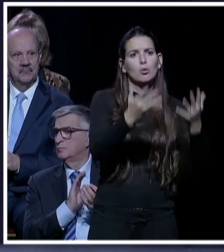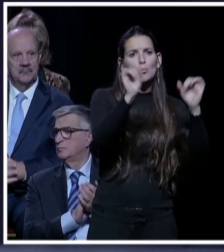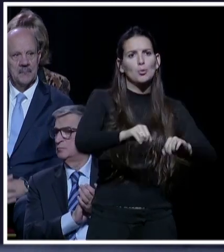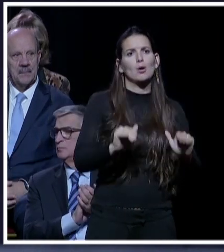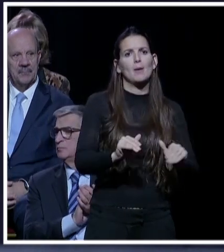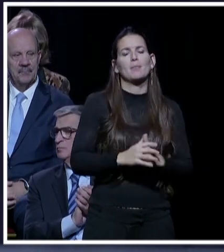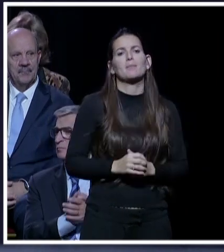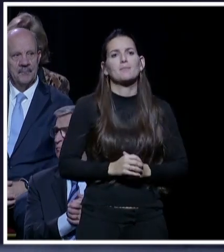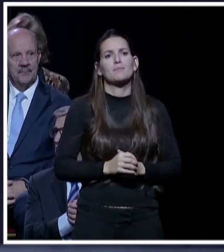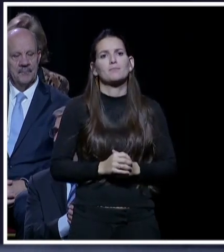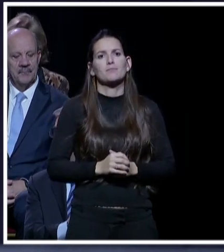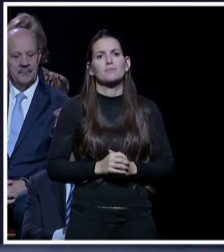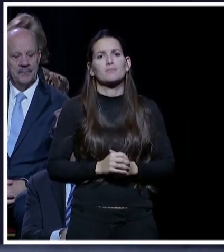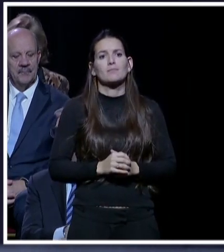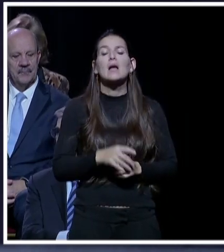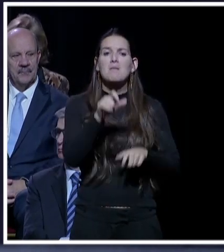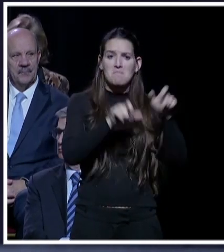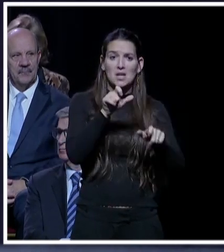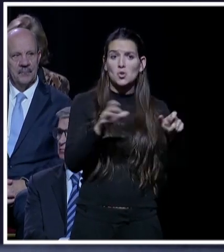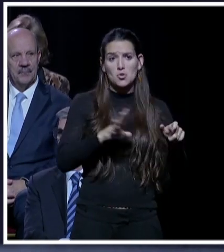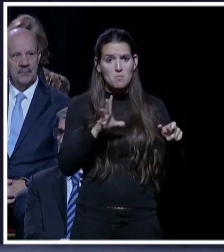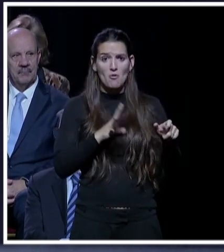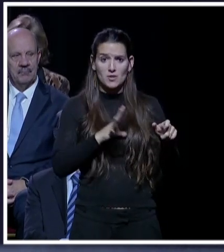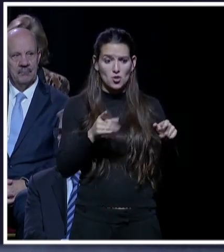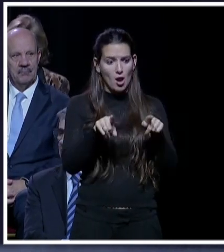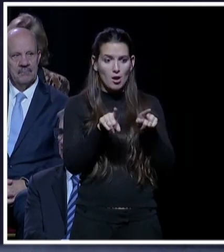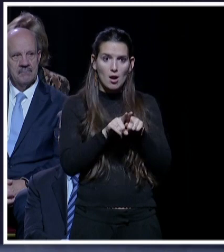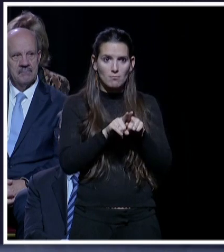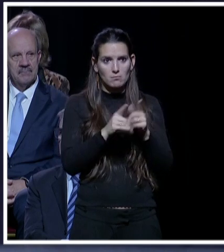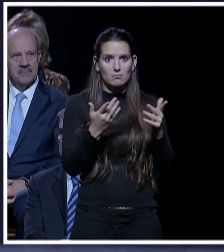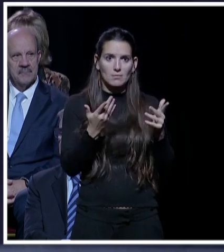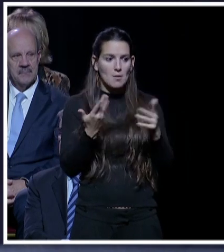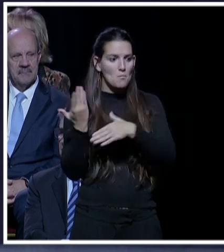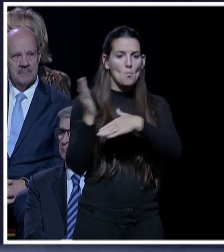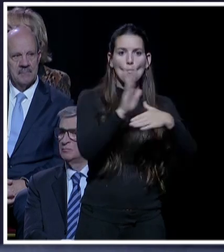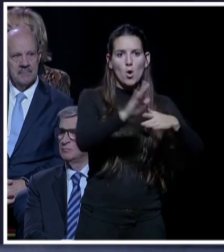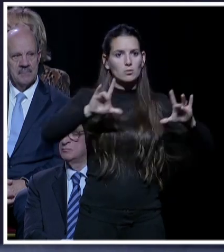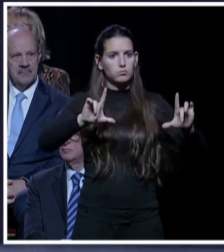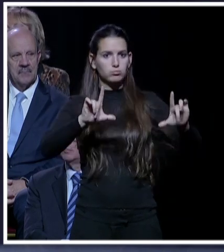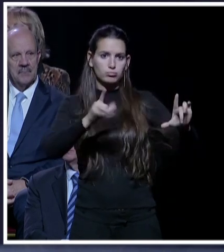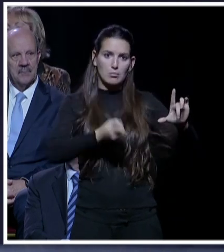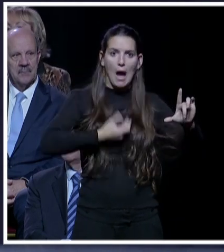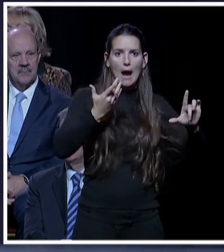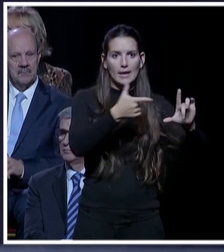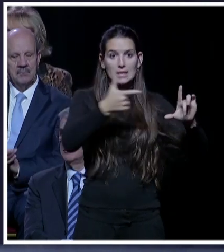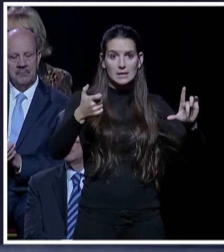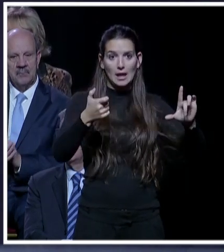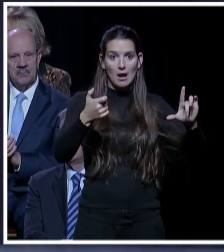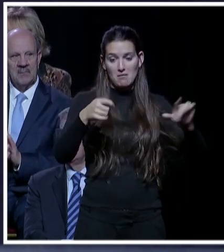Et dans notre France, les enseignants ne sont pas menacés parce qu'ils montrent une œuvre d'art. Arrêtons d'avoir honte de nos